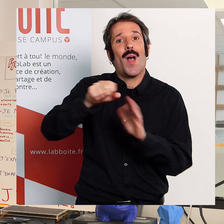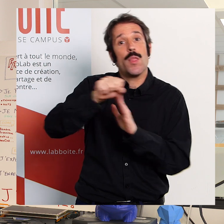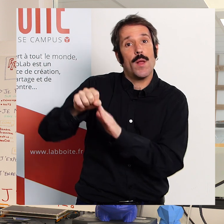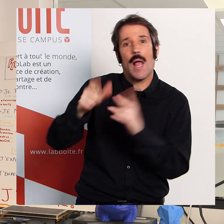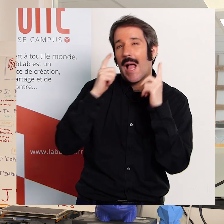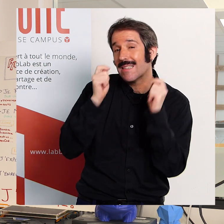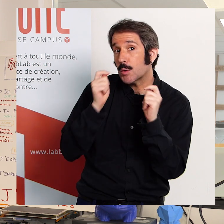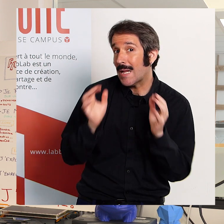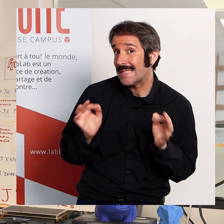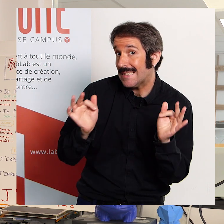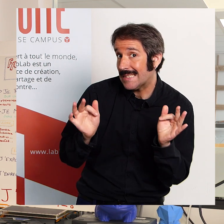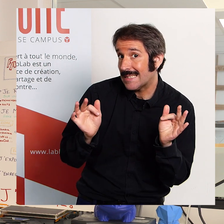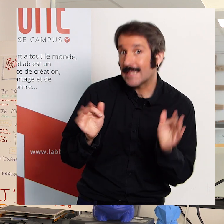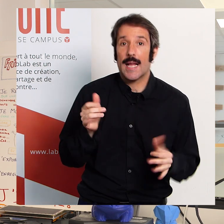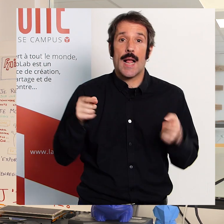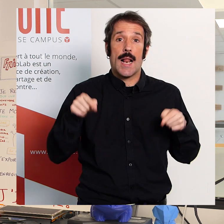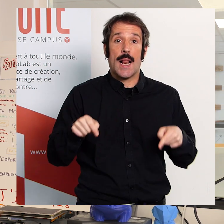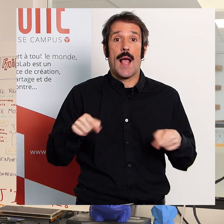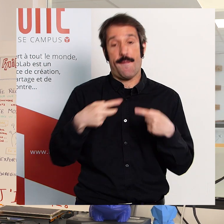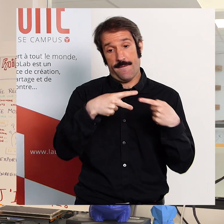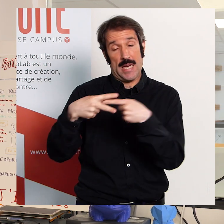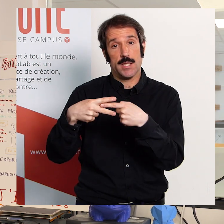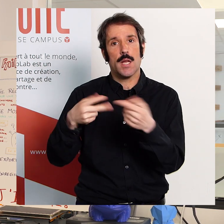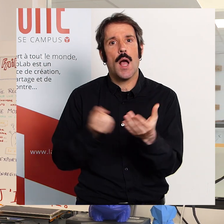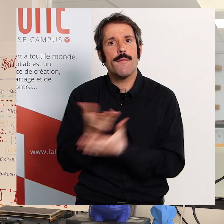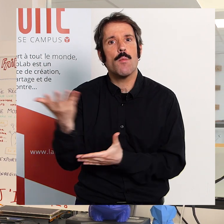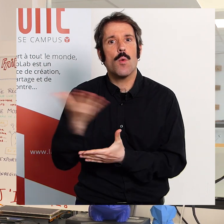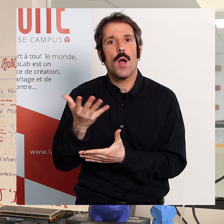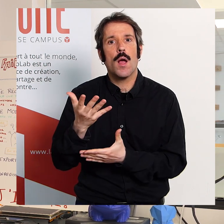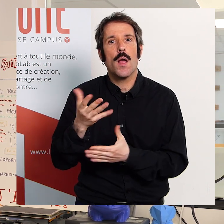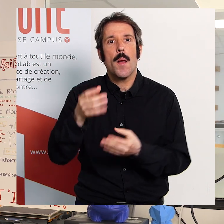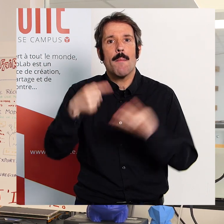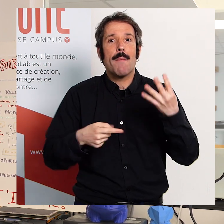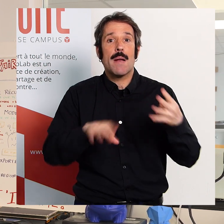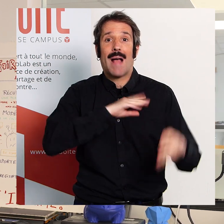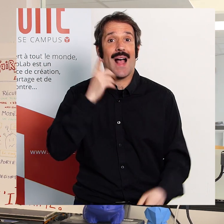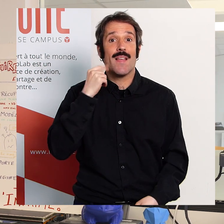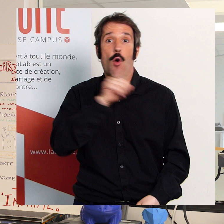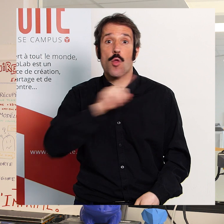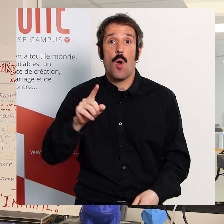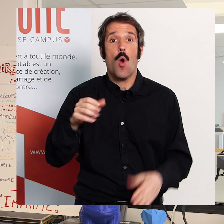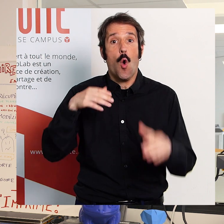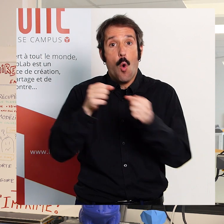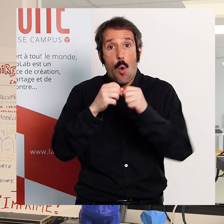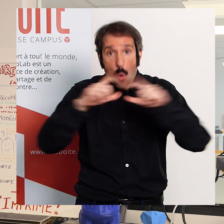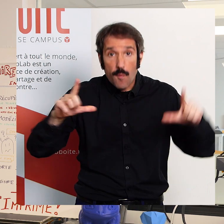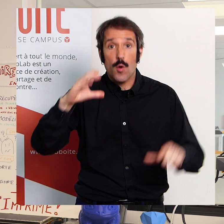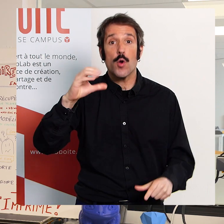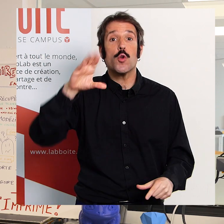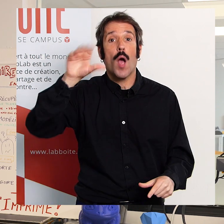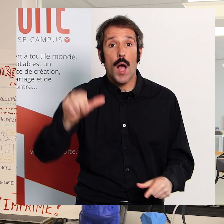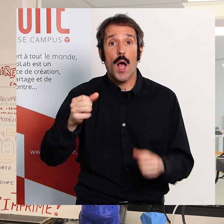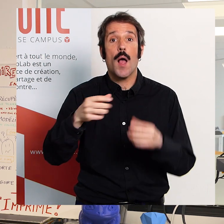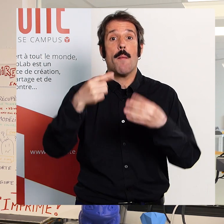droite. Attention, petite subtilité, vous avez ici une flèche qui vous indique que vous n'êtes pas aux paramètres par défaut. Quand vous ouvrez Cura, vous